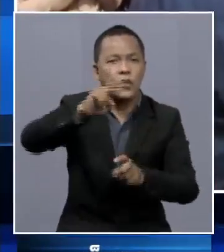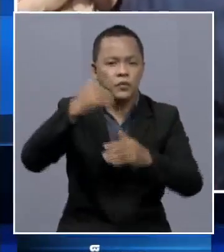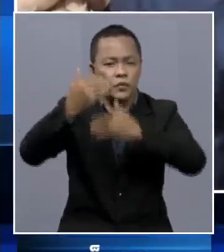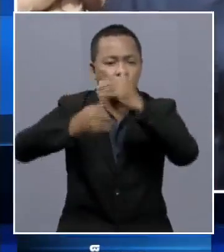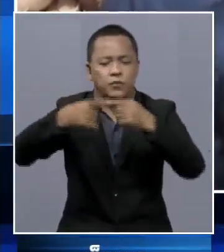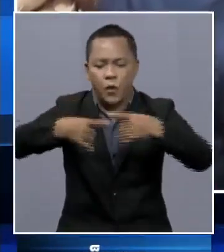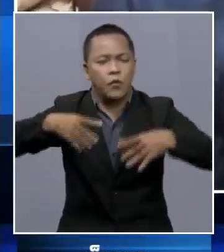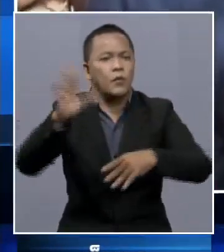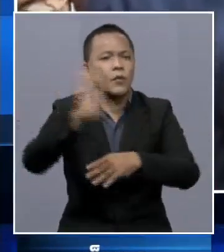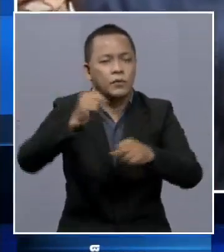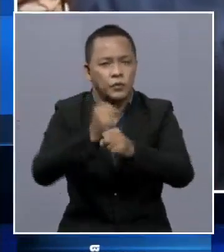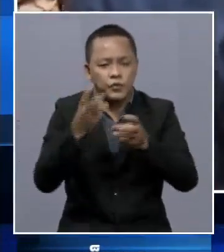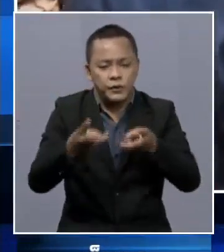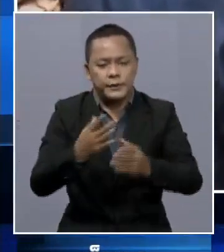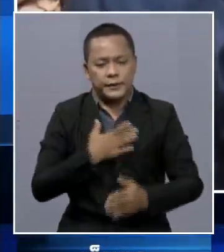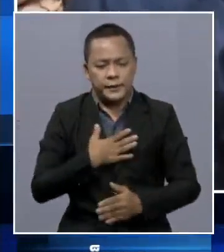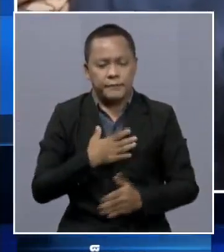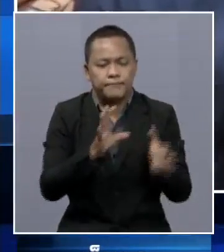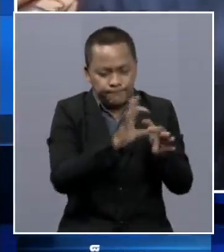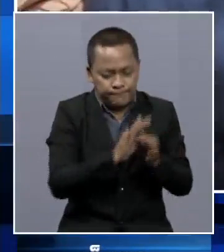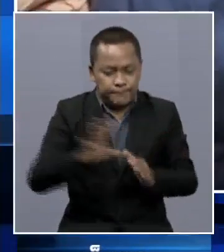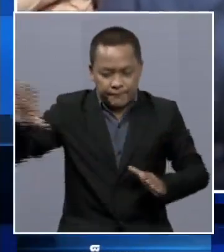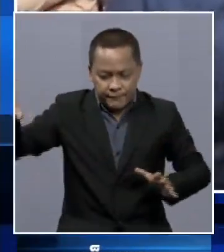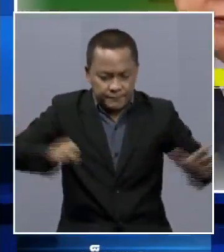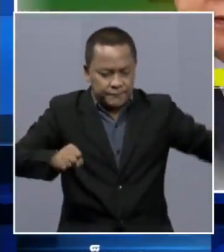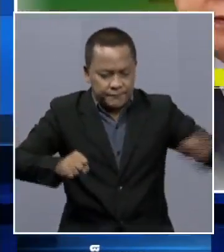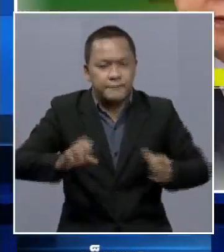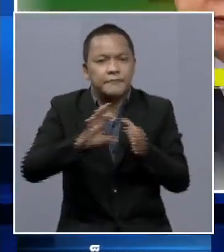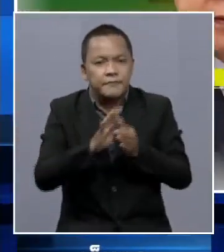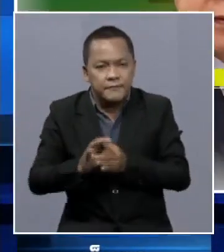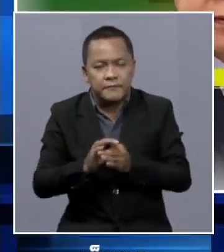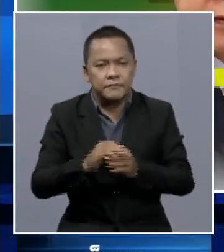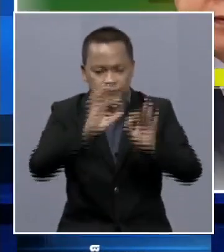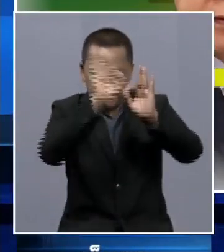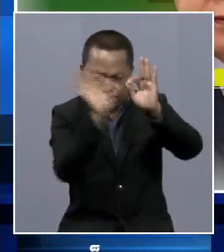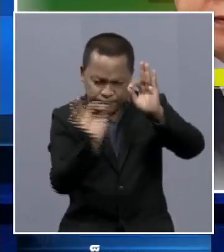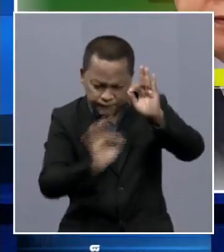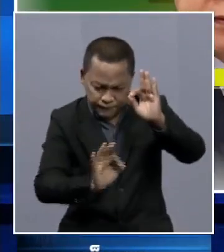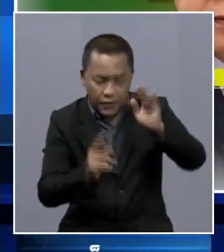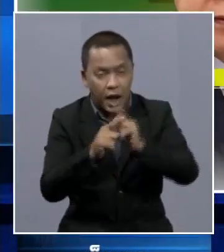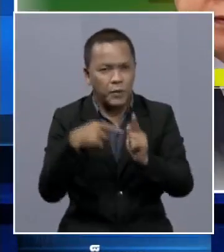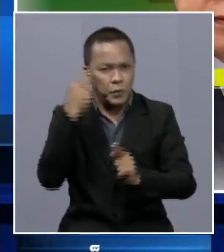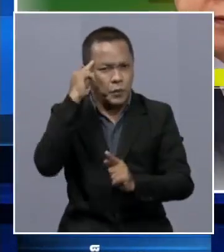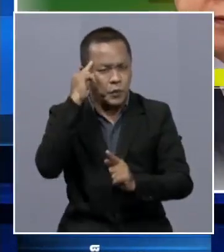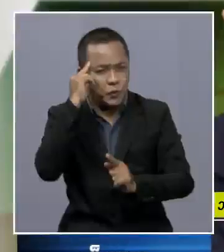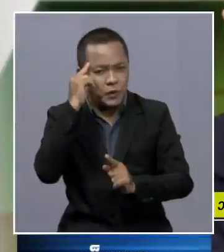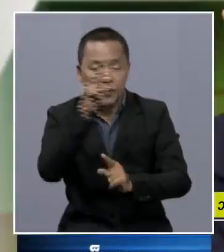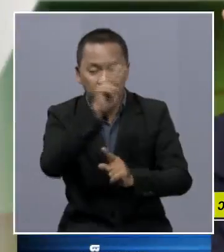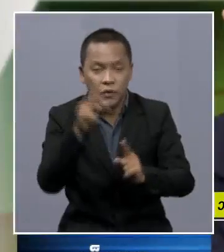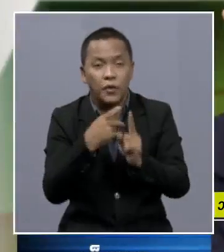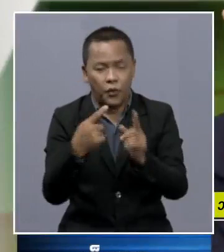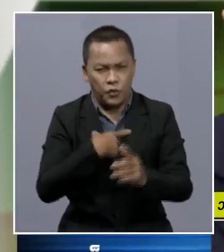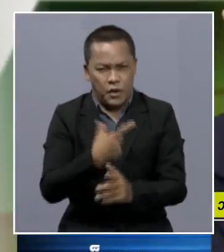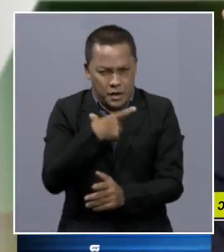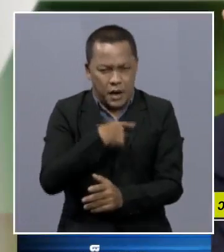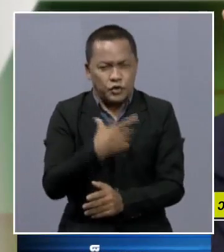ข้ามความขัดแยงจะวางตัวเองเป็โ่ข้อกลางPost มาแตละครั้งอายาวใครทไมใชแนขบกคงไมอ่านหรอกแต่ถ้า